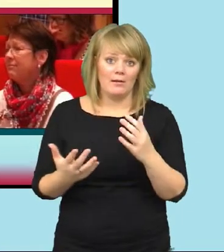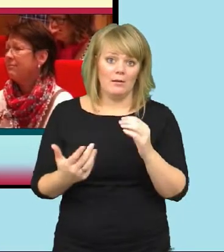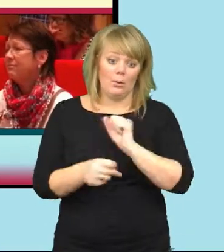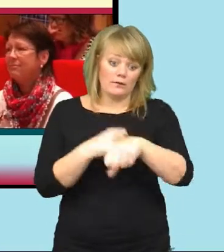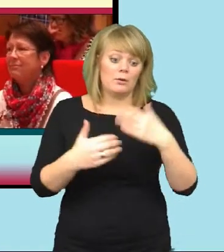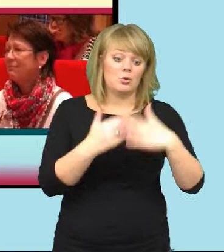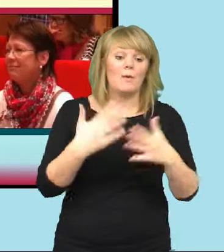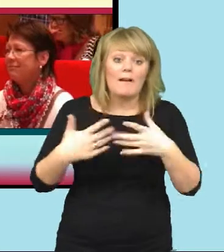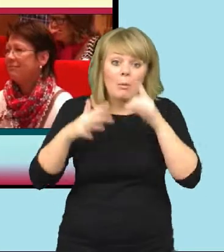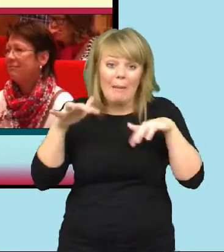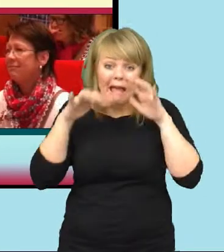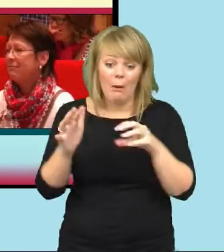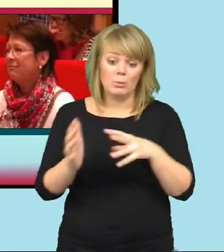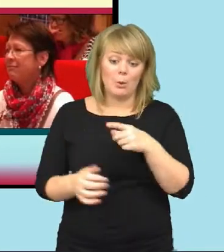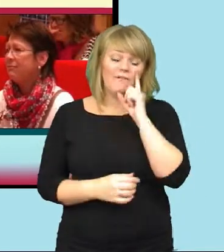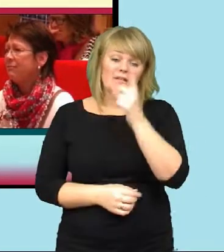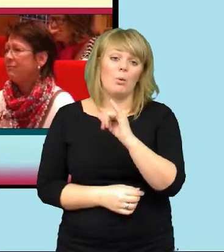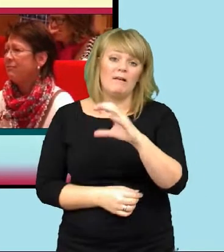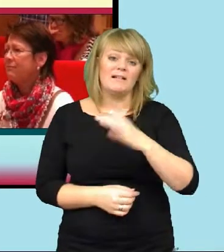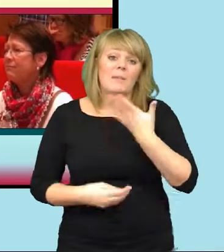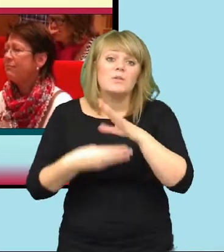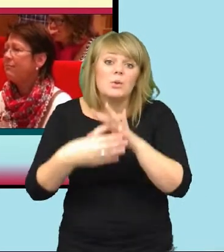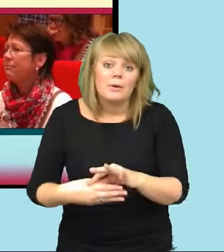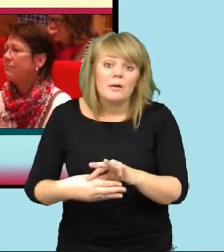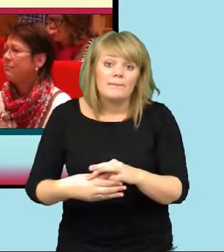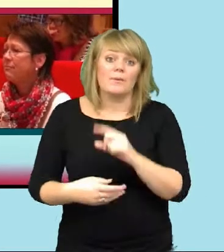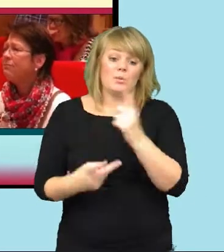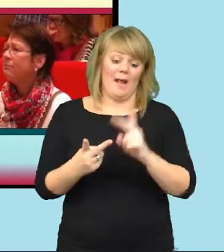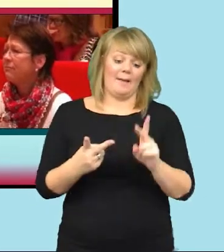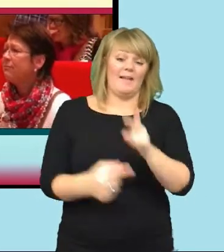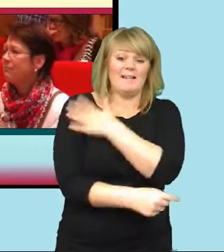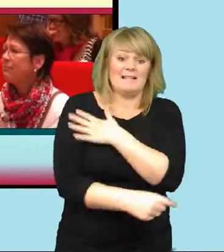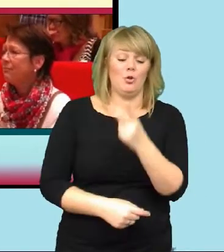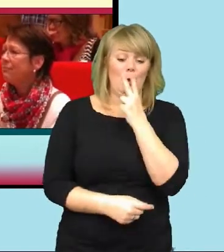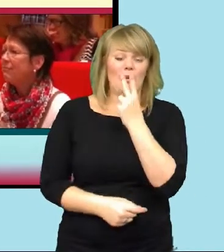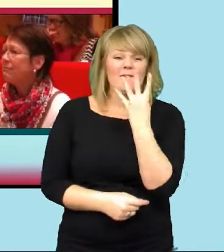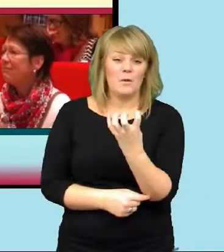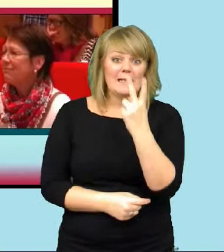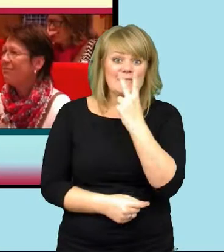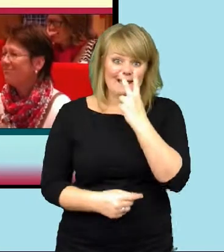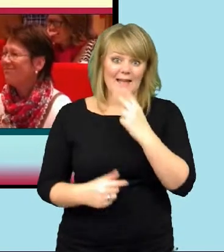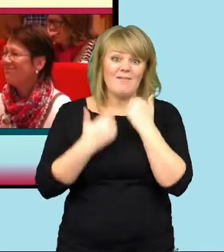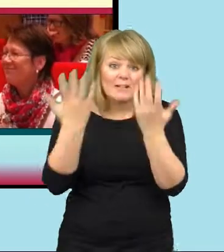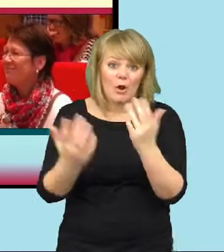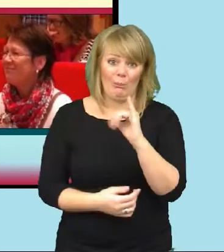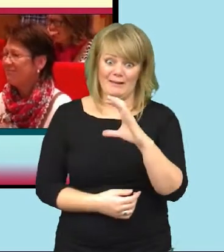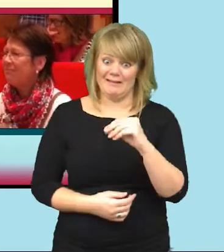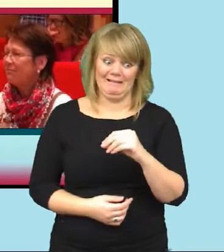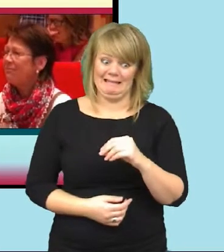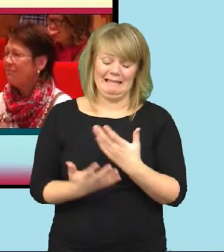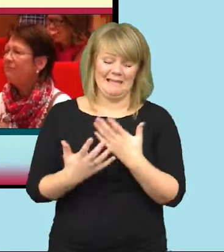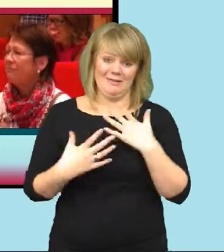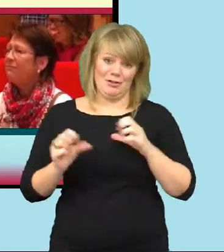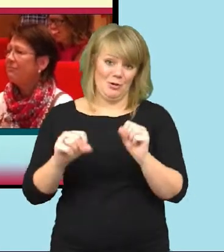var. Och sen fick hon en människa som rökte 40 cigaretter om dagen. Och det gillar inte heller min dotter och hon liksom rapporterade